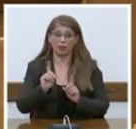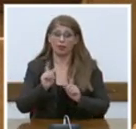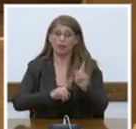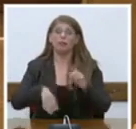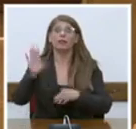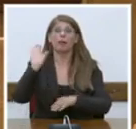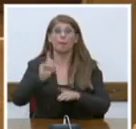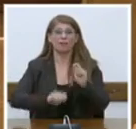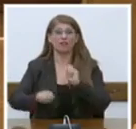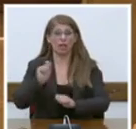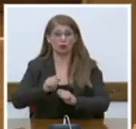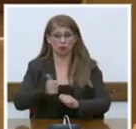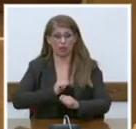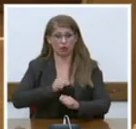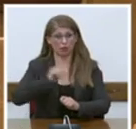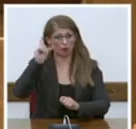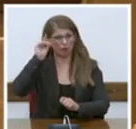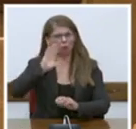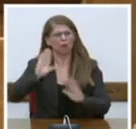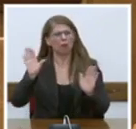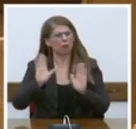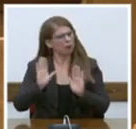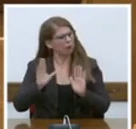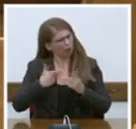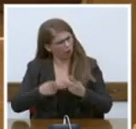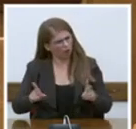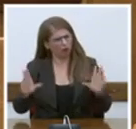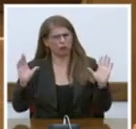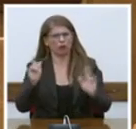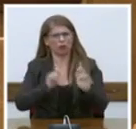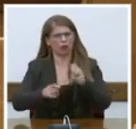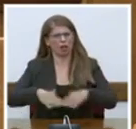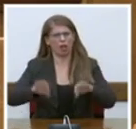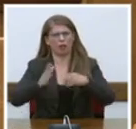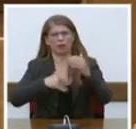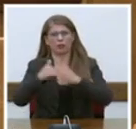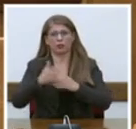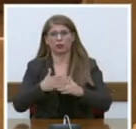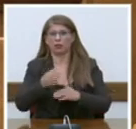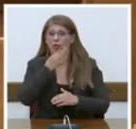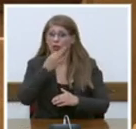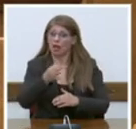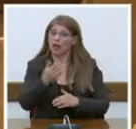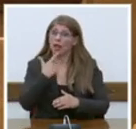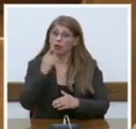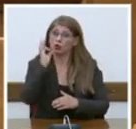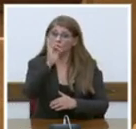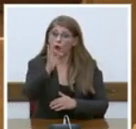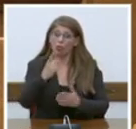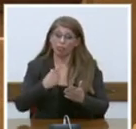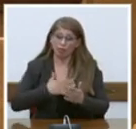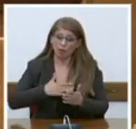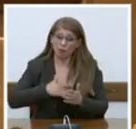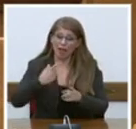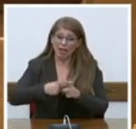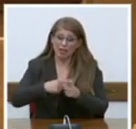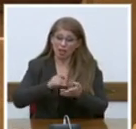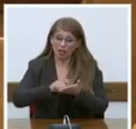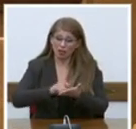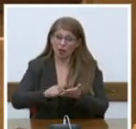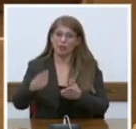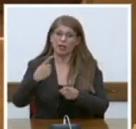θα προάγουν τα γερά ελληνικά γράμματα, την ελληνική έρευνα και τον ελληνικό πολιτισμό στο